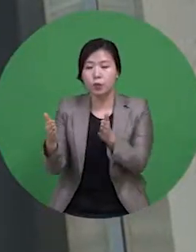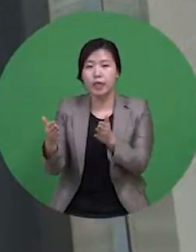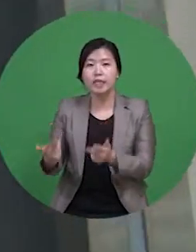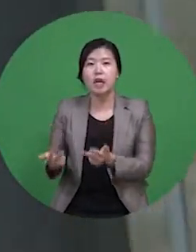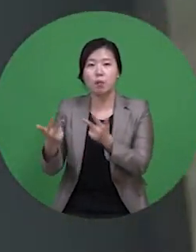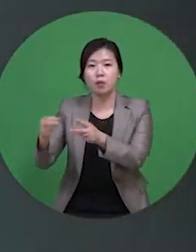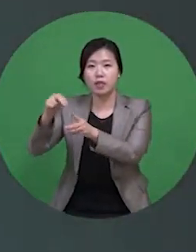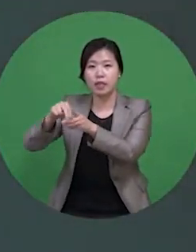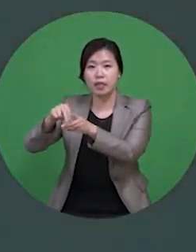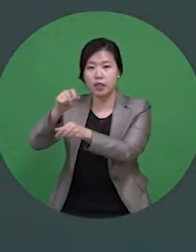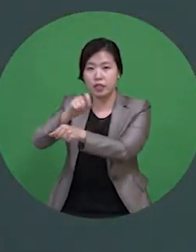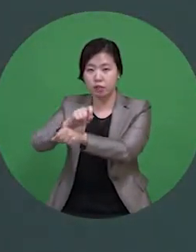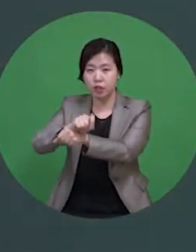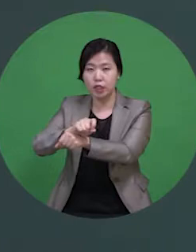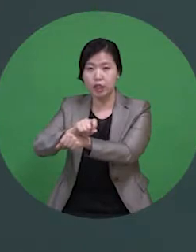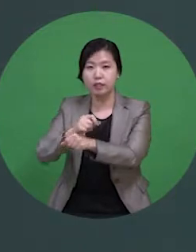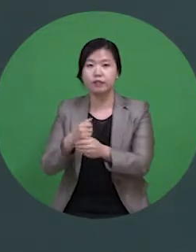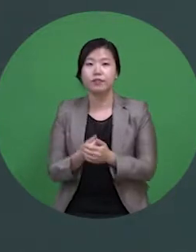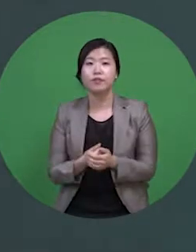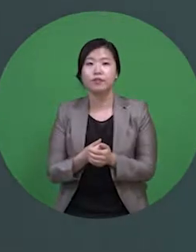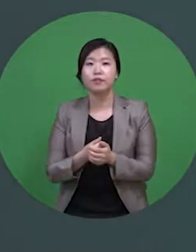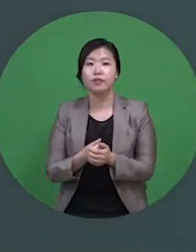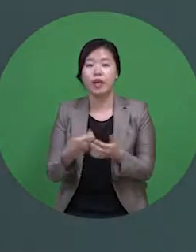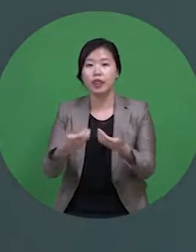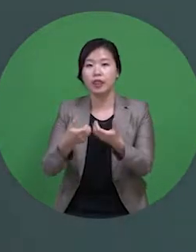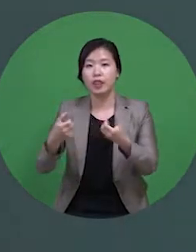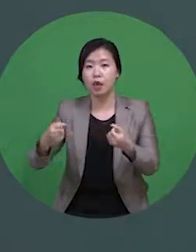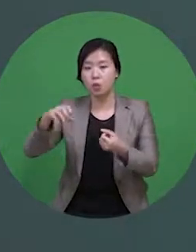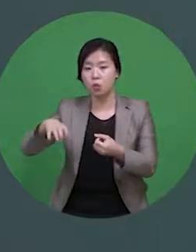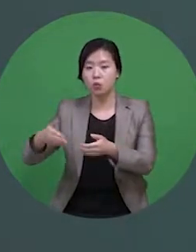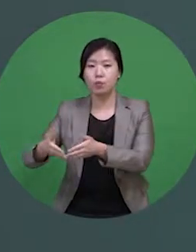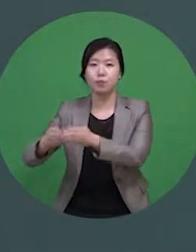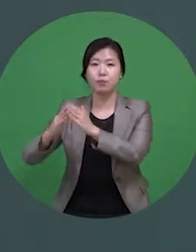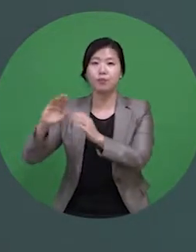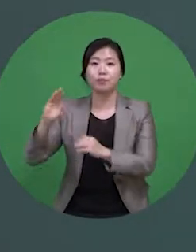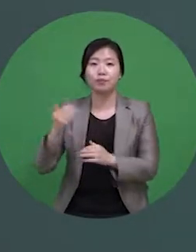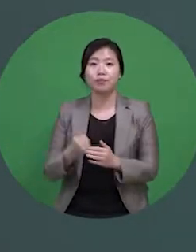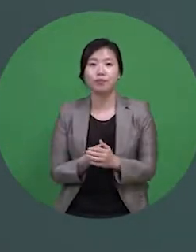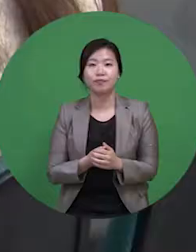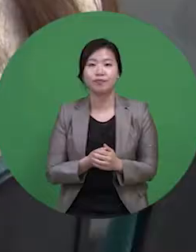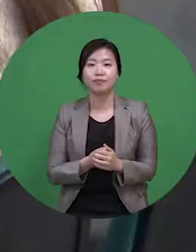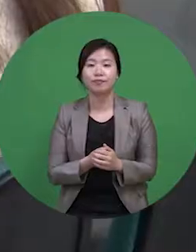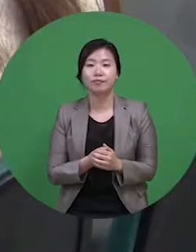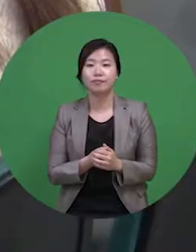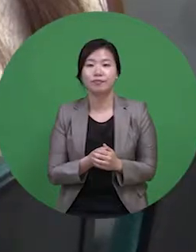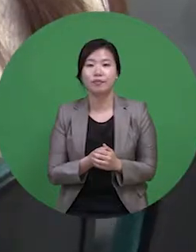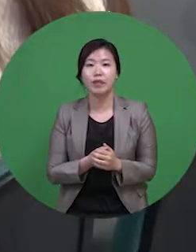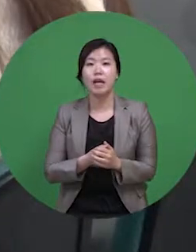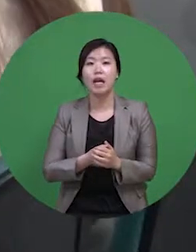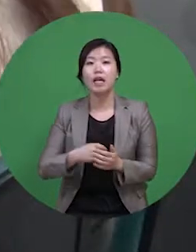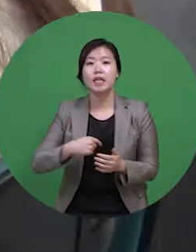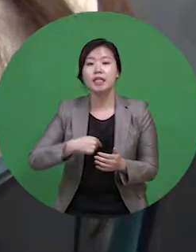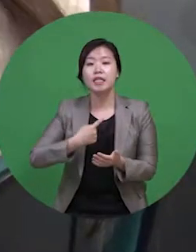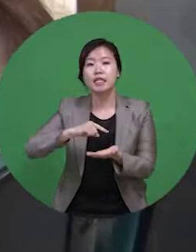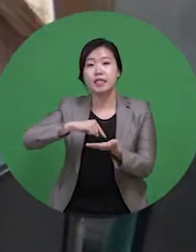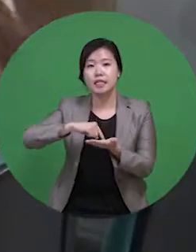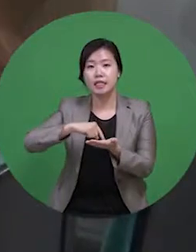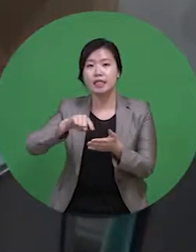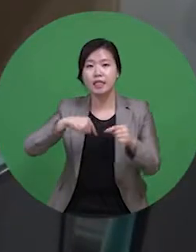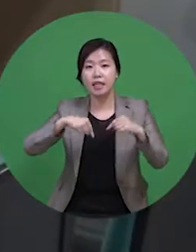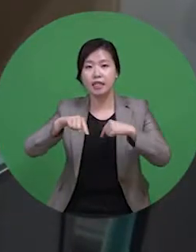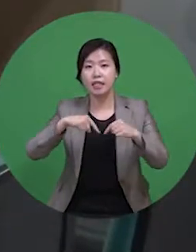자리했던 자원봉사센터 사무실은 별도의 공간으로 마련됐는데요. 기존의 자취회관